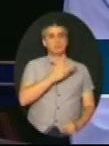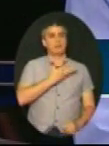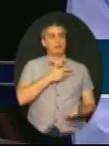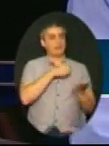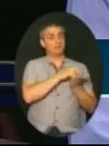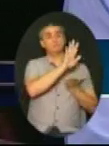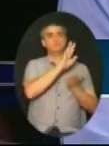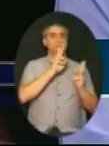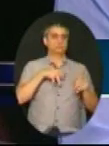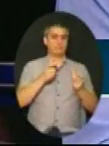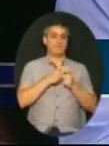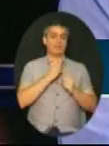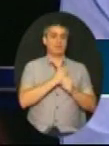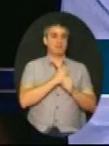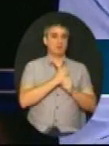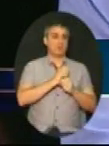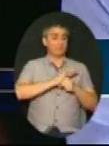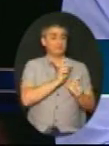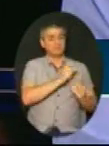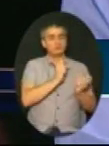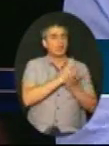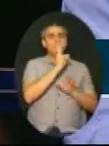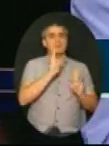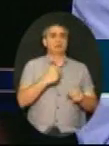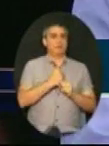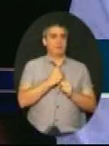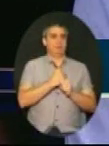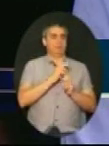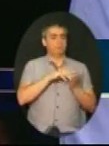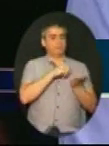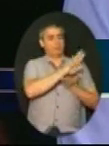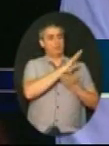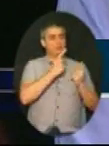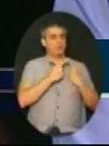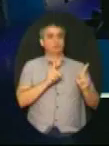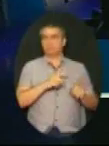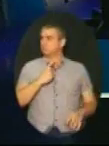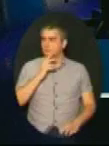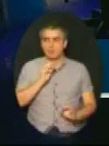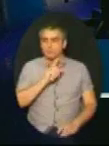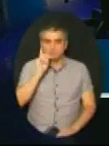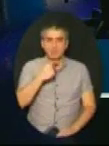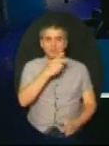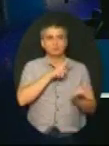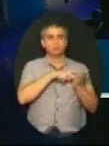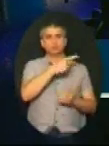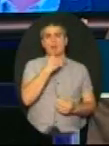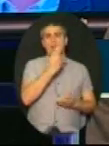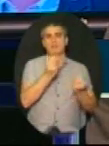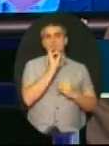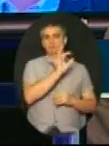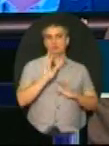הוקעה מהסרטים, ממפלגת העבודה, סנקציות, השעיה, כל דבר שהם רק יכולים להיבדל ממנו. תמי? בשום אופן לא. היו צריכים לומר שזכותו לומר את